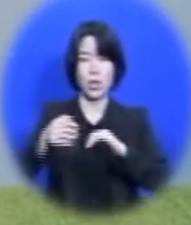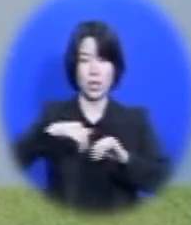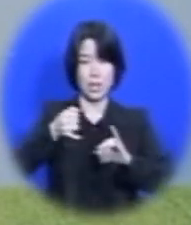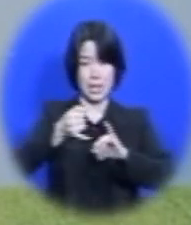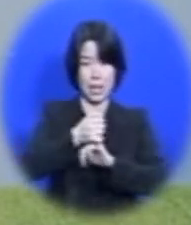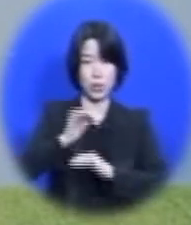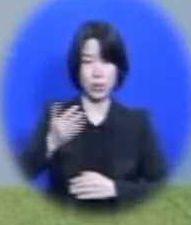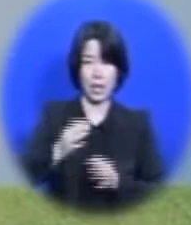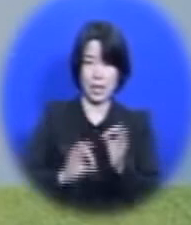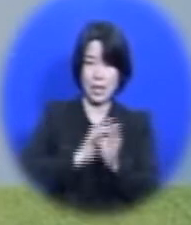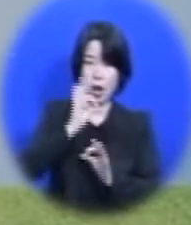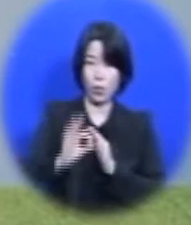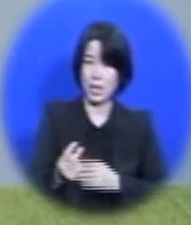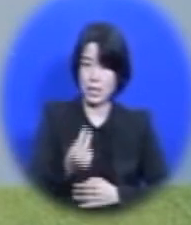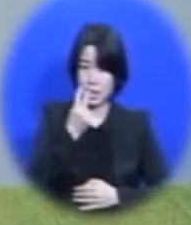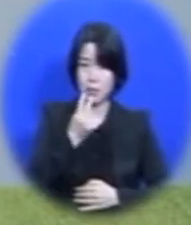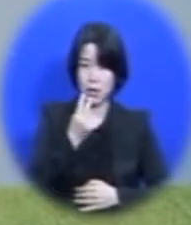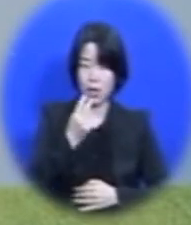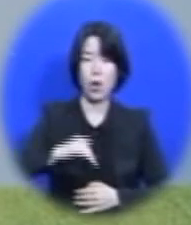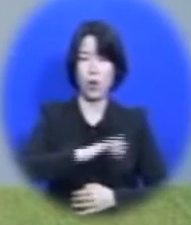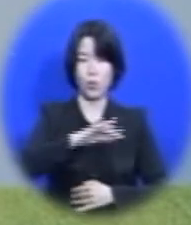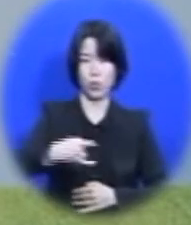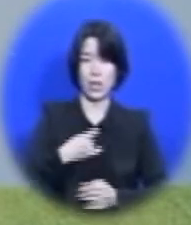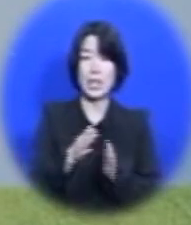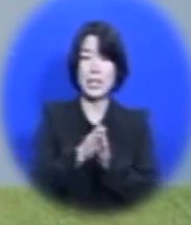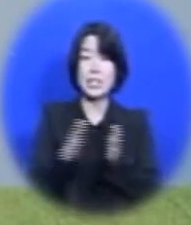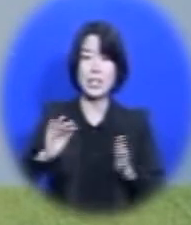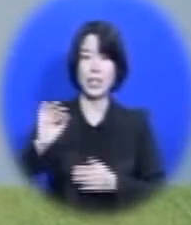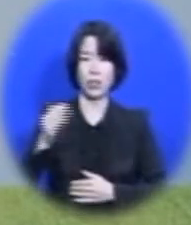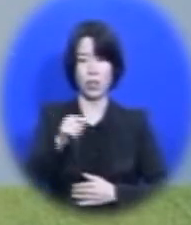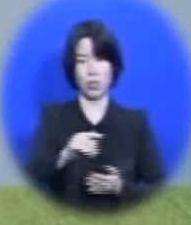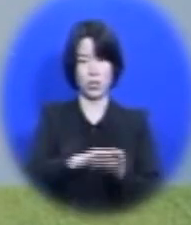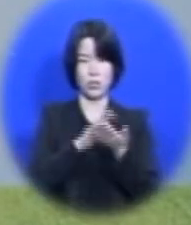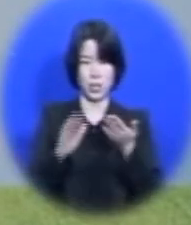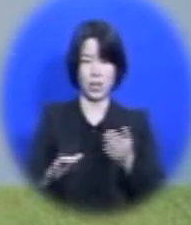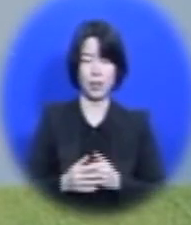약속되어진 영원한 생명이 우리에게 시작이 되는 것입니다.